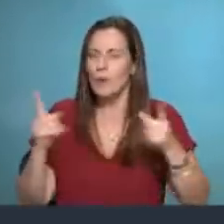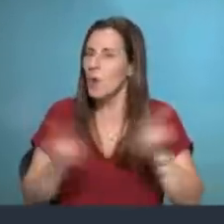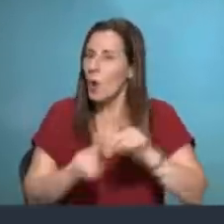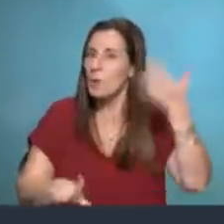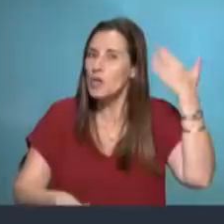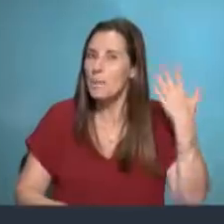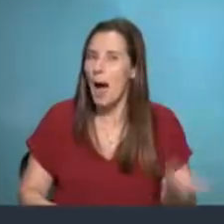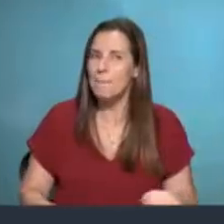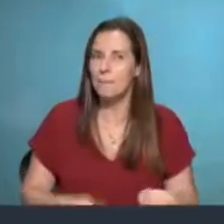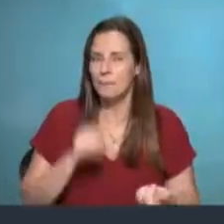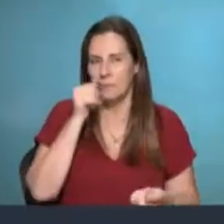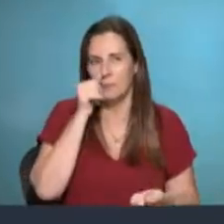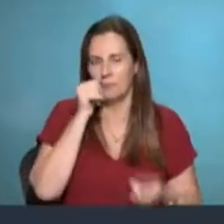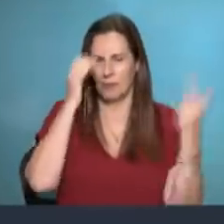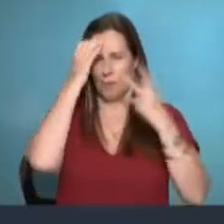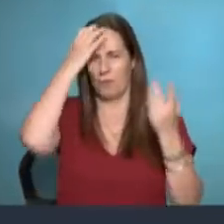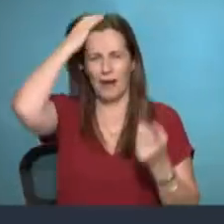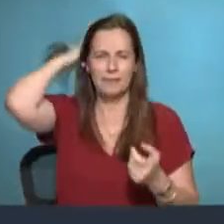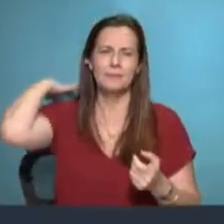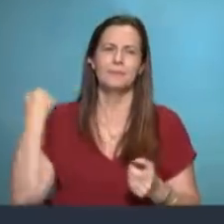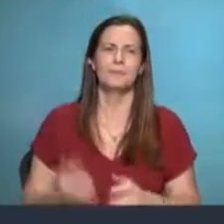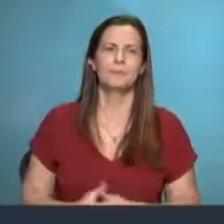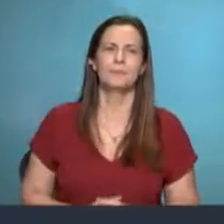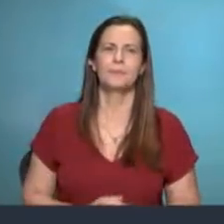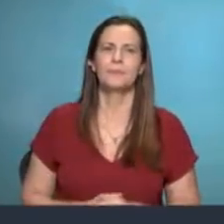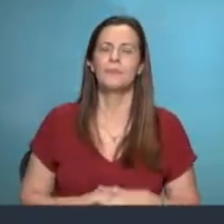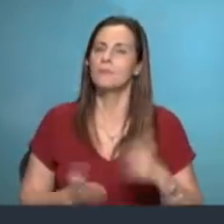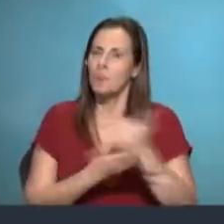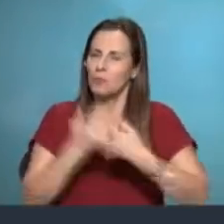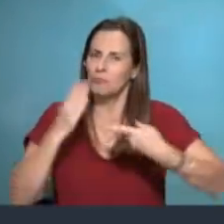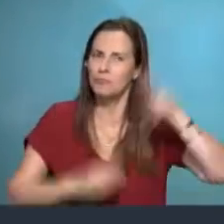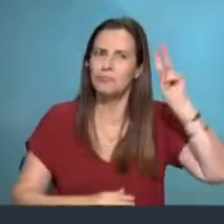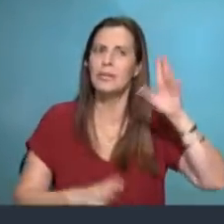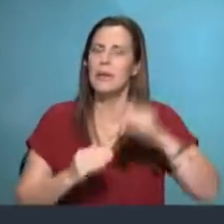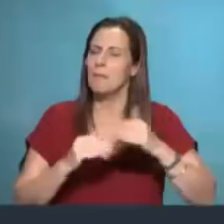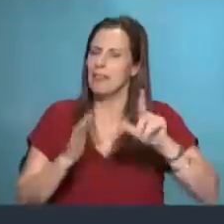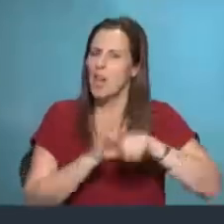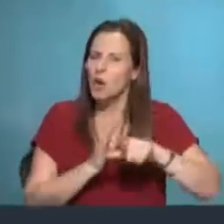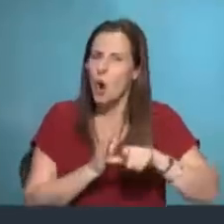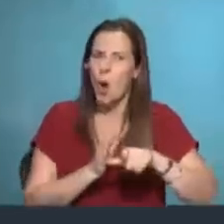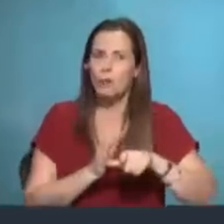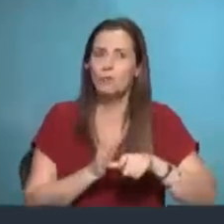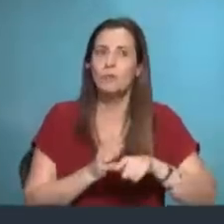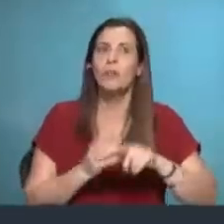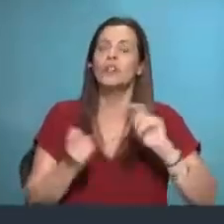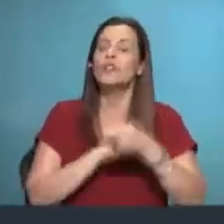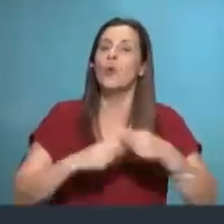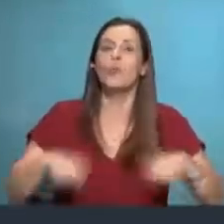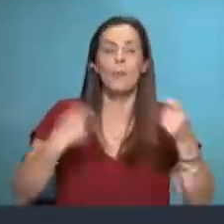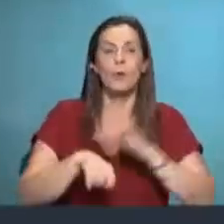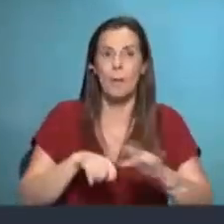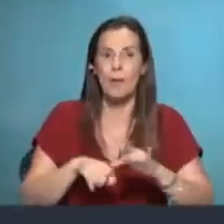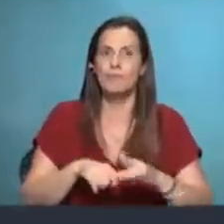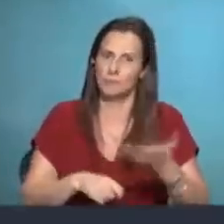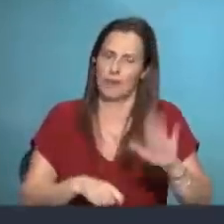שהיה פעם? כמובן. הגידול בהכנסה, בשילוב הקדמה הטכנולוגית, שינו גם את תרבות הפנאי של